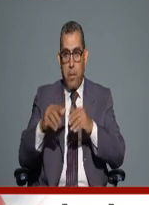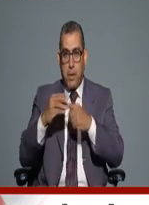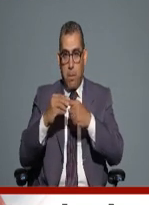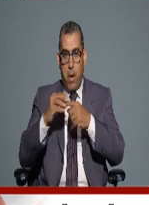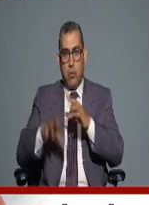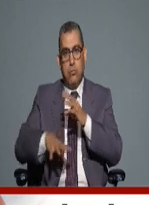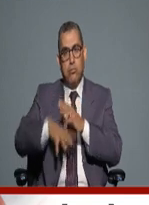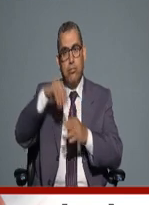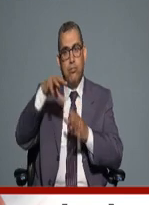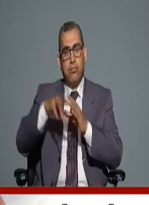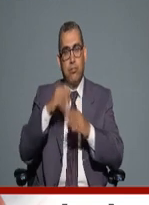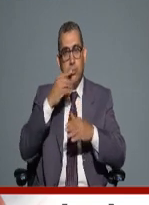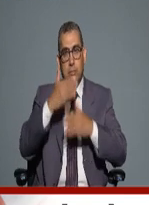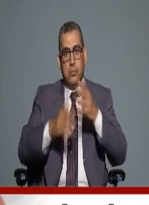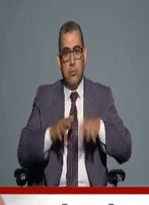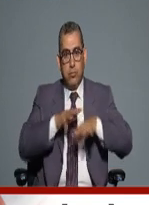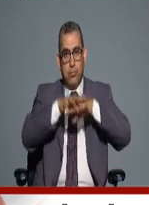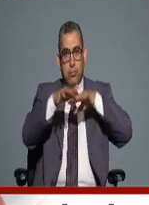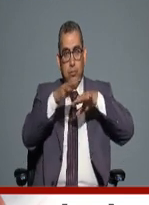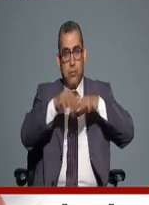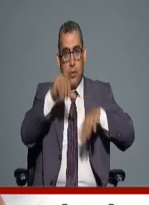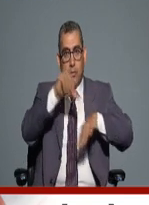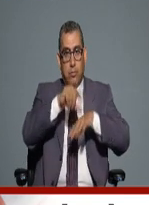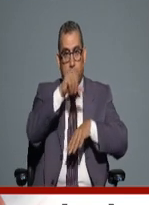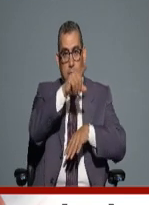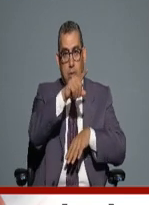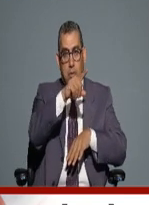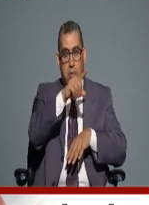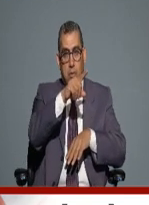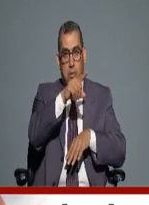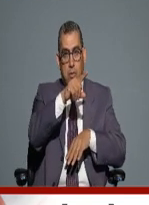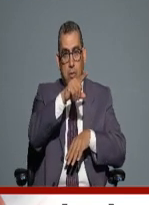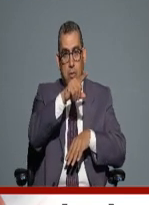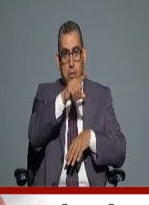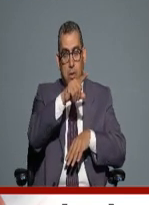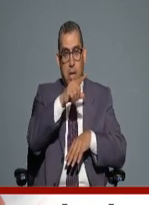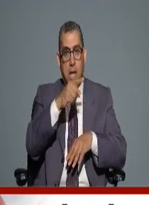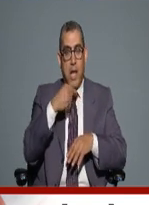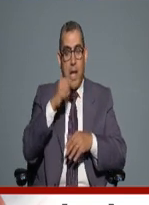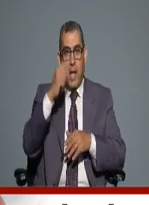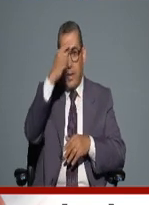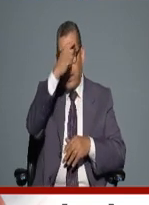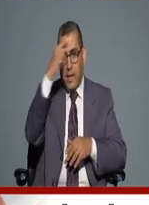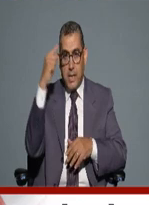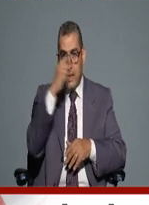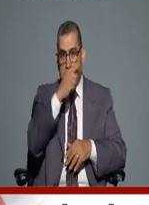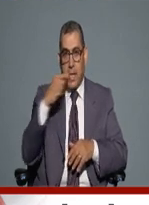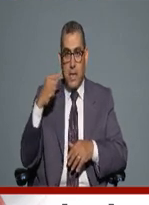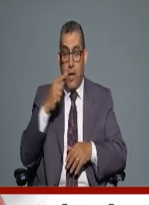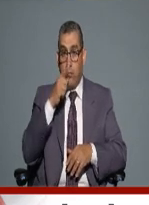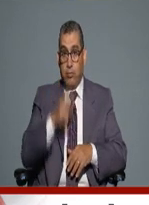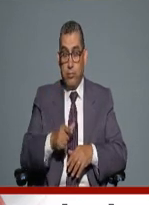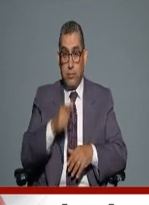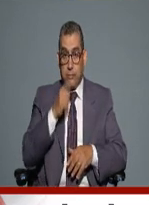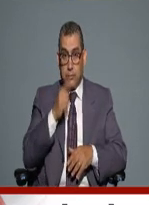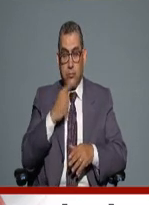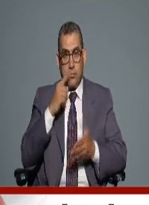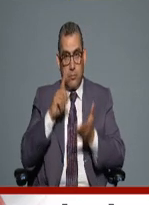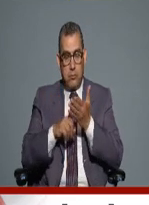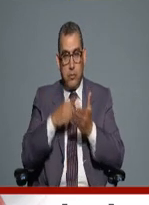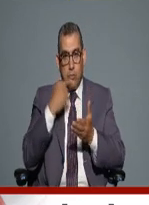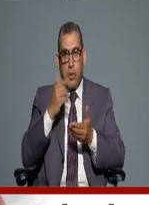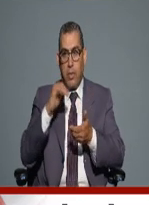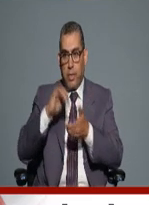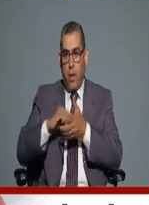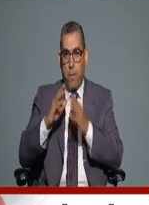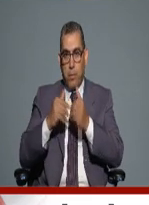أنشأت سد جوليوس نيريري في تنزانيا، والحقيقة ده بيبين مدى تعاون